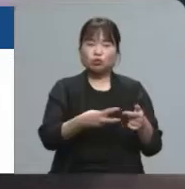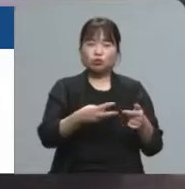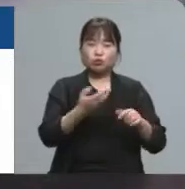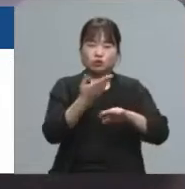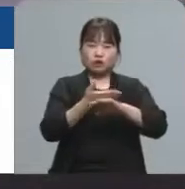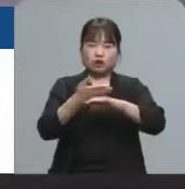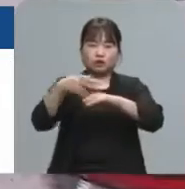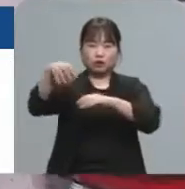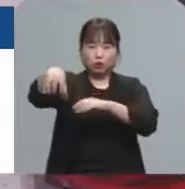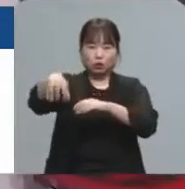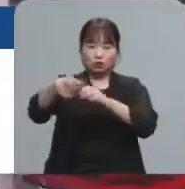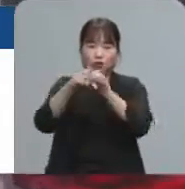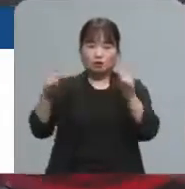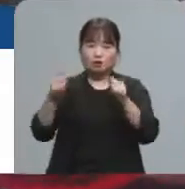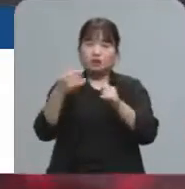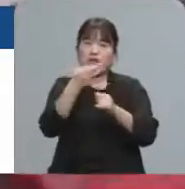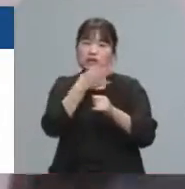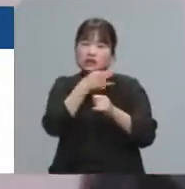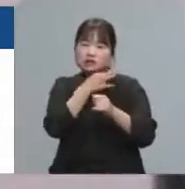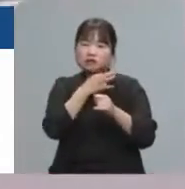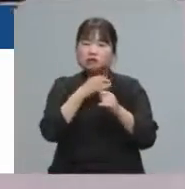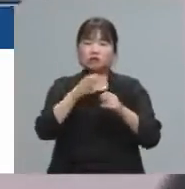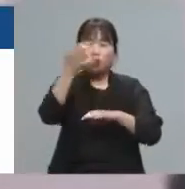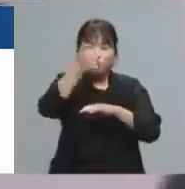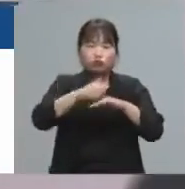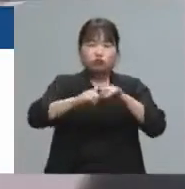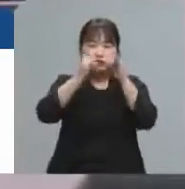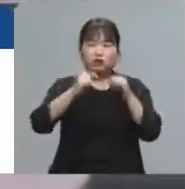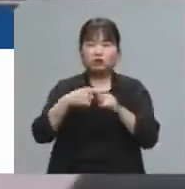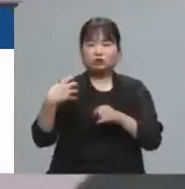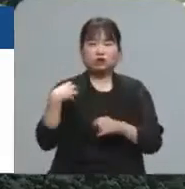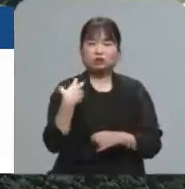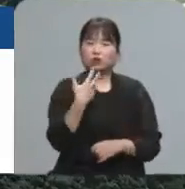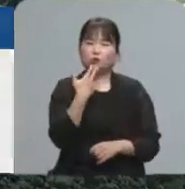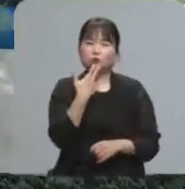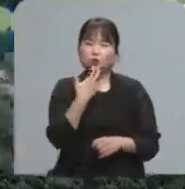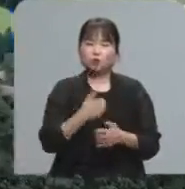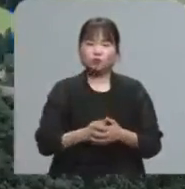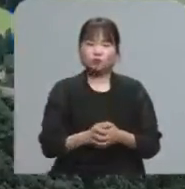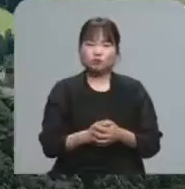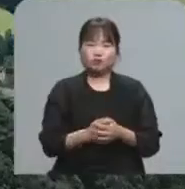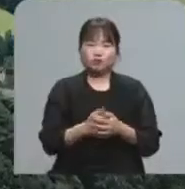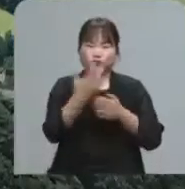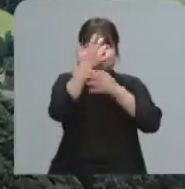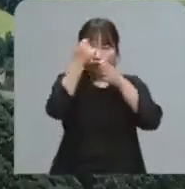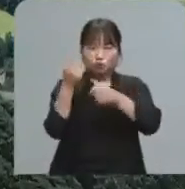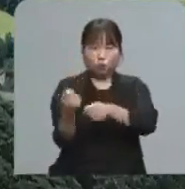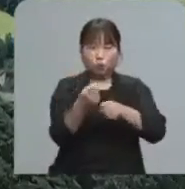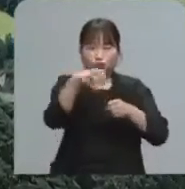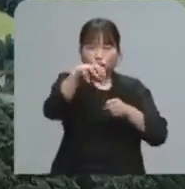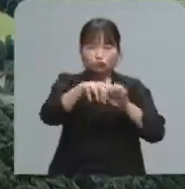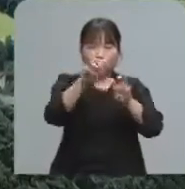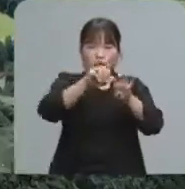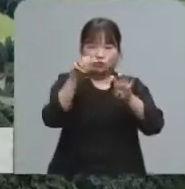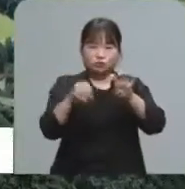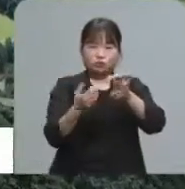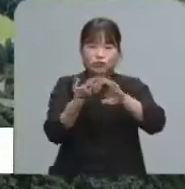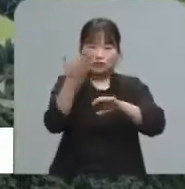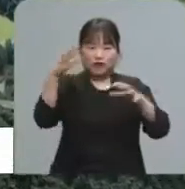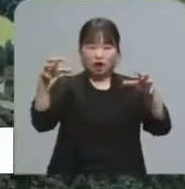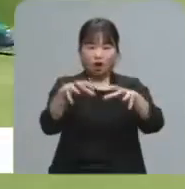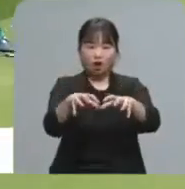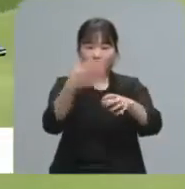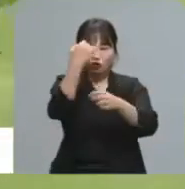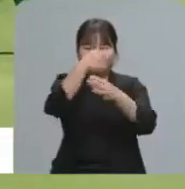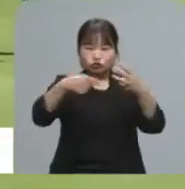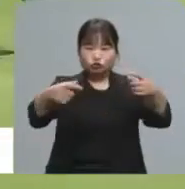사람들한테 수익을 많이 내는 사회적 책임이 거의 없다고 보시면 됩니다. 충북 골프장의 40%가 몰려있는 충주시는